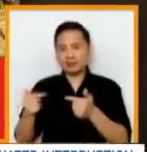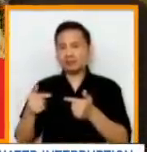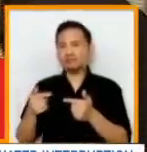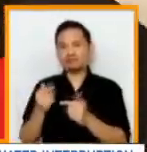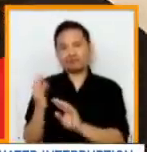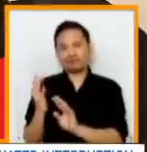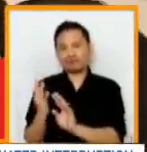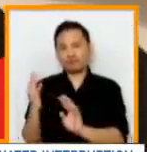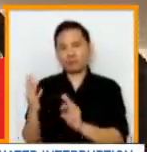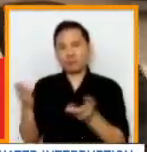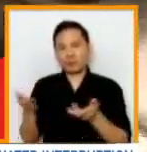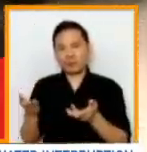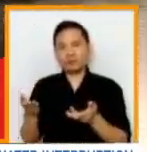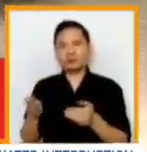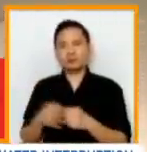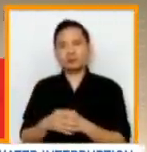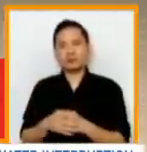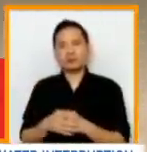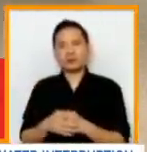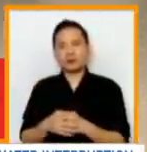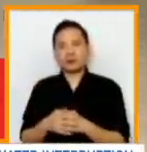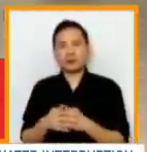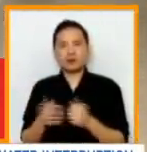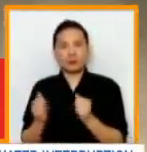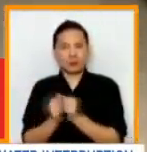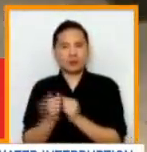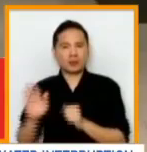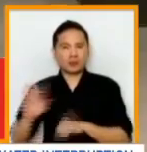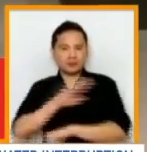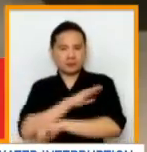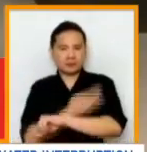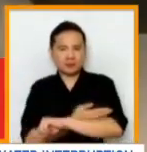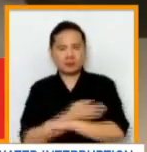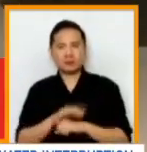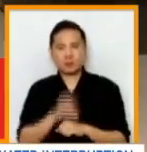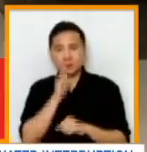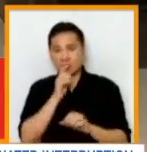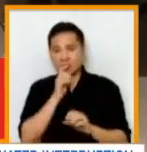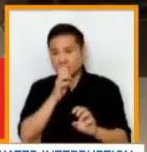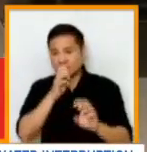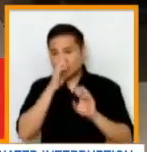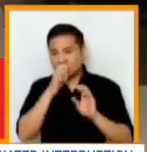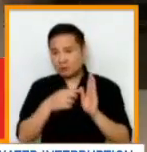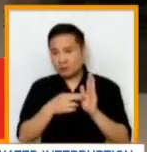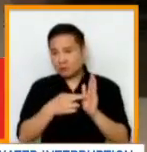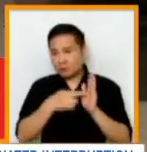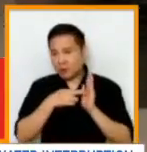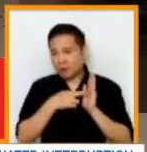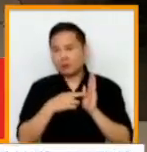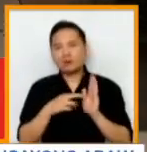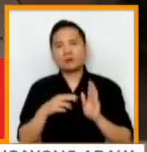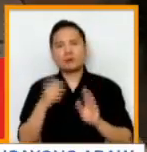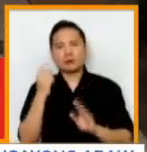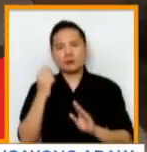niya ang anak na 3 taong gulang. Di alintana na mahigpit ang requirements basta magkasamang makabiyahe.